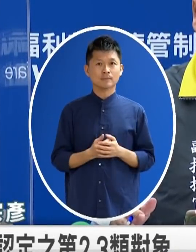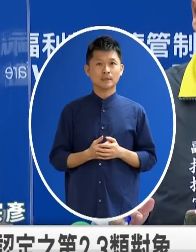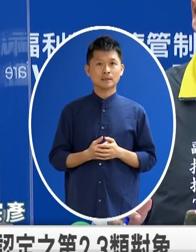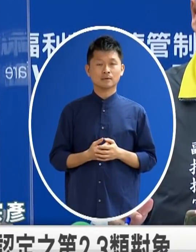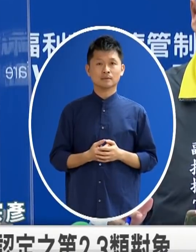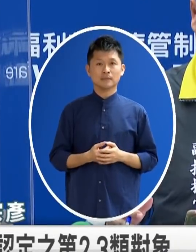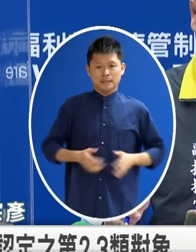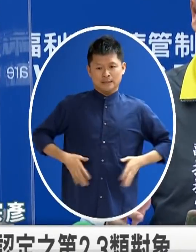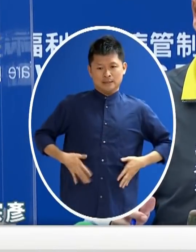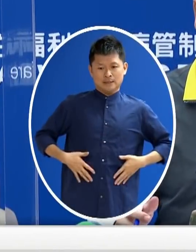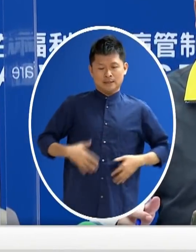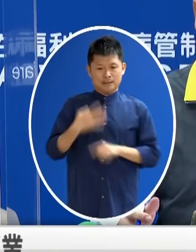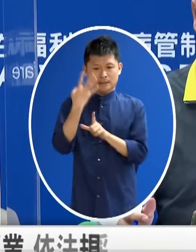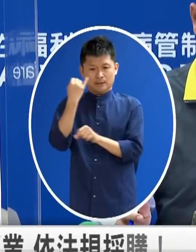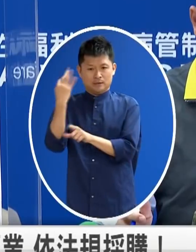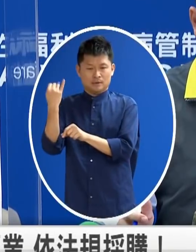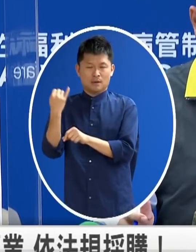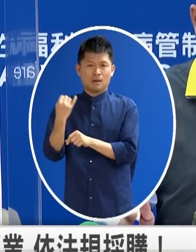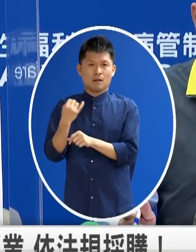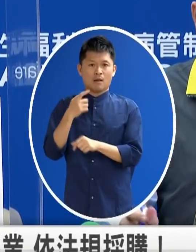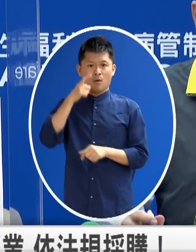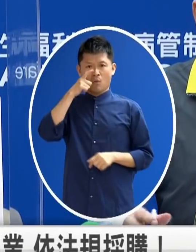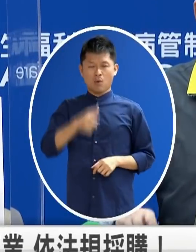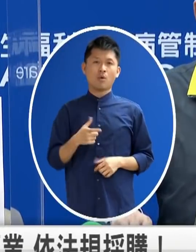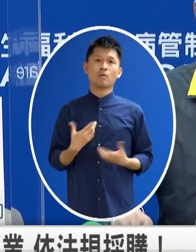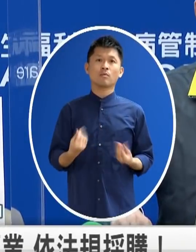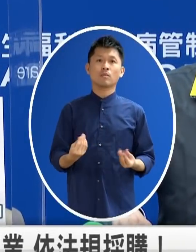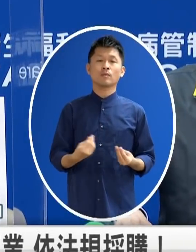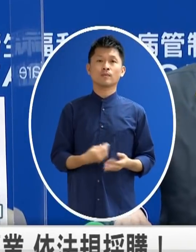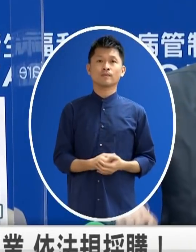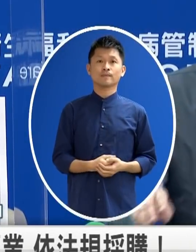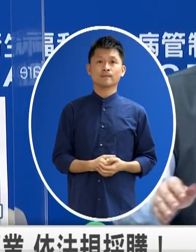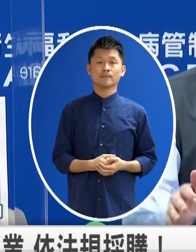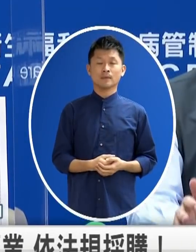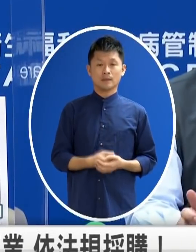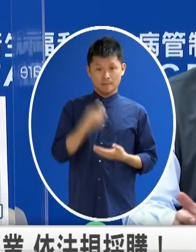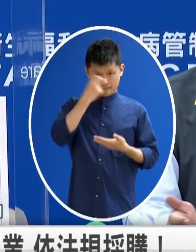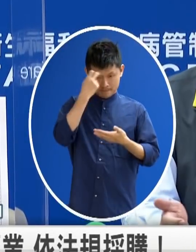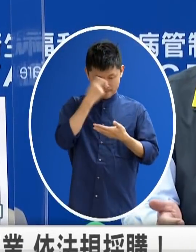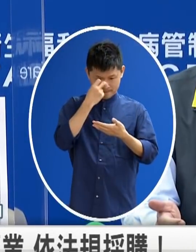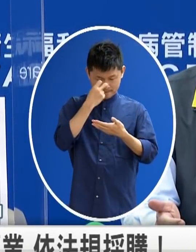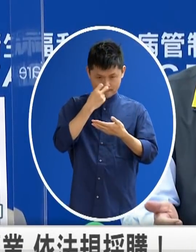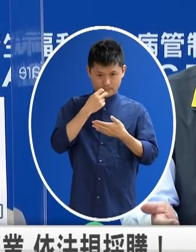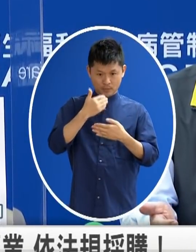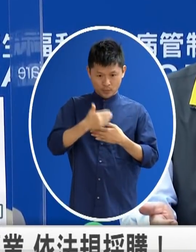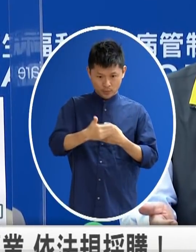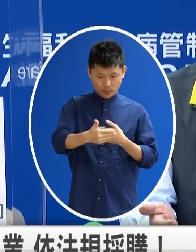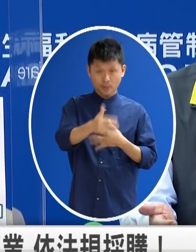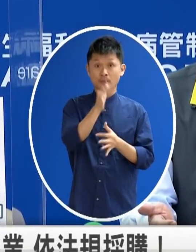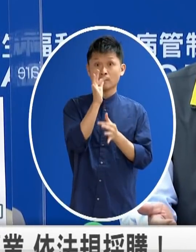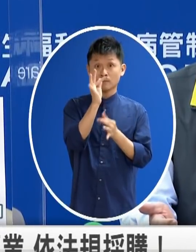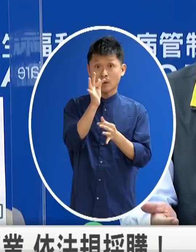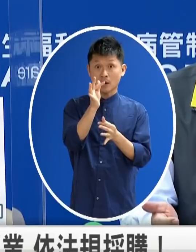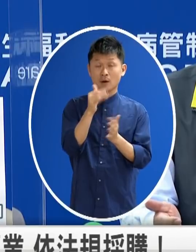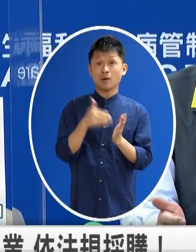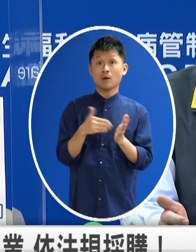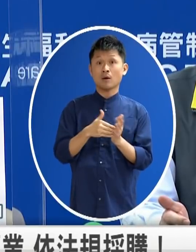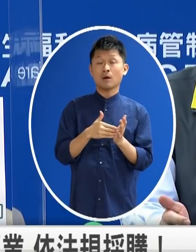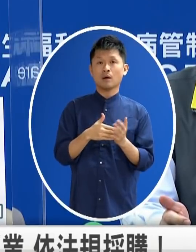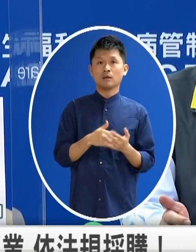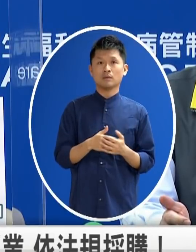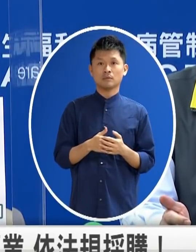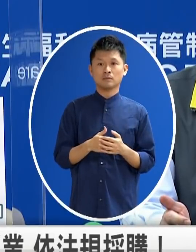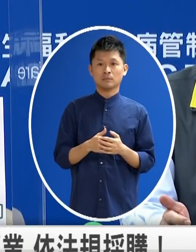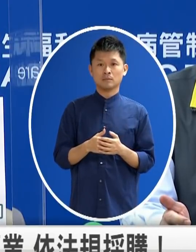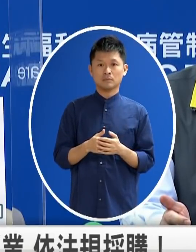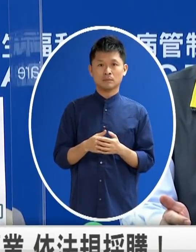赶到什么时候，就国产疫苗，好要赶在什么时候，那一定是要审查把它做完全，程序走完全，并没有